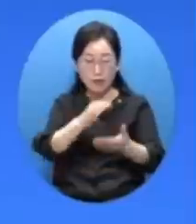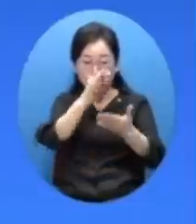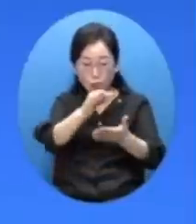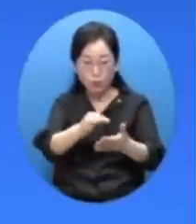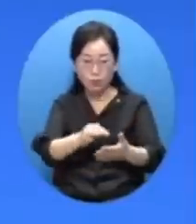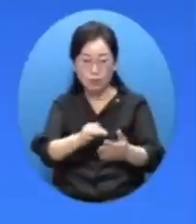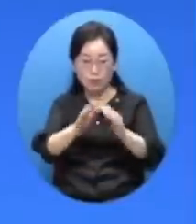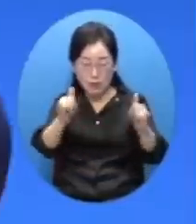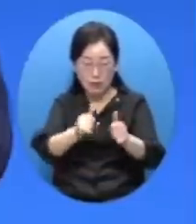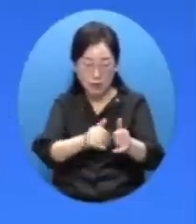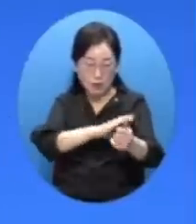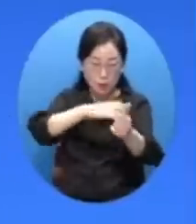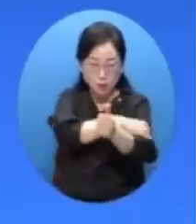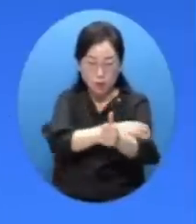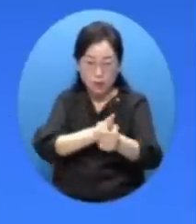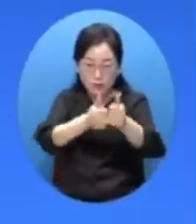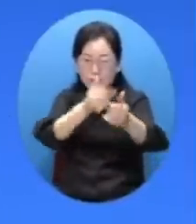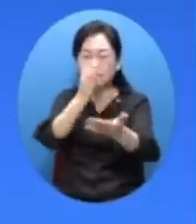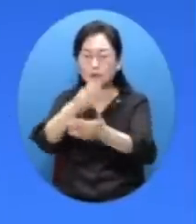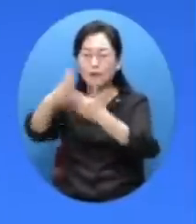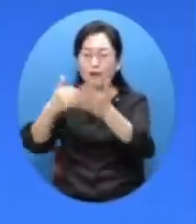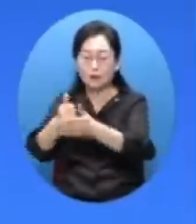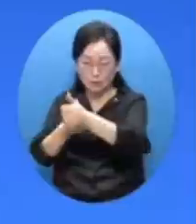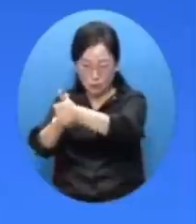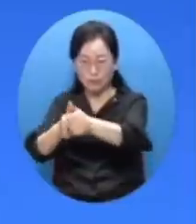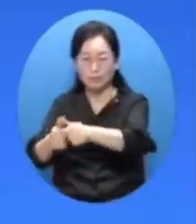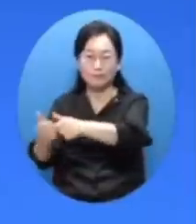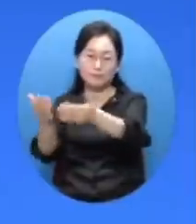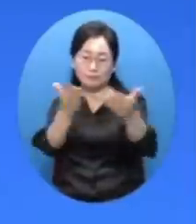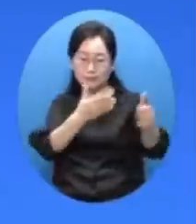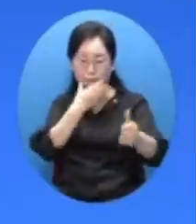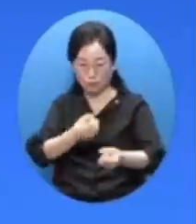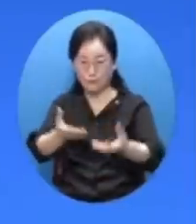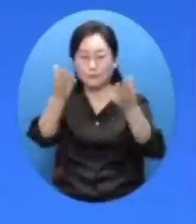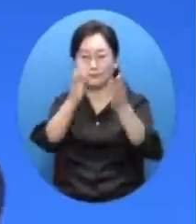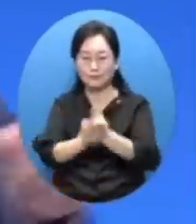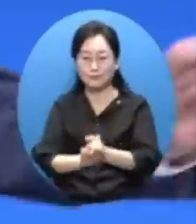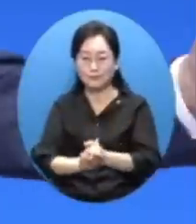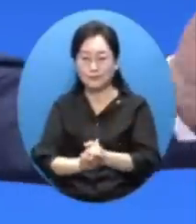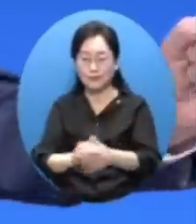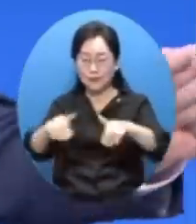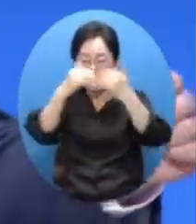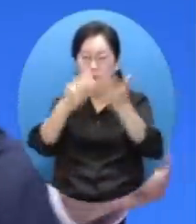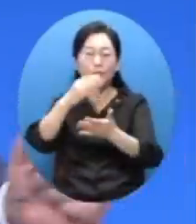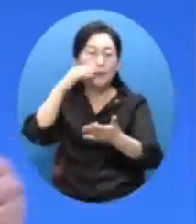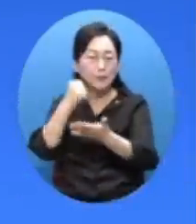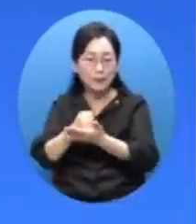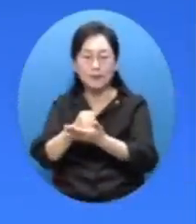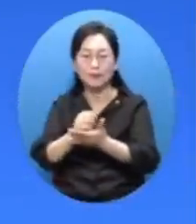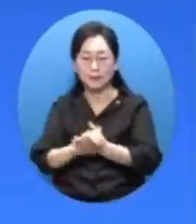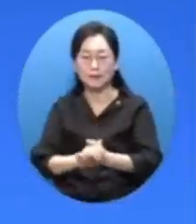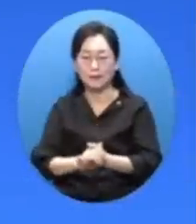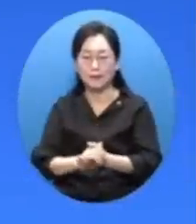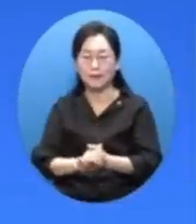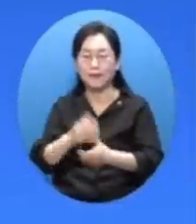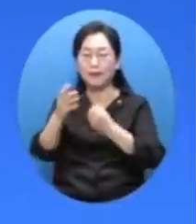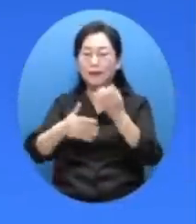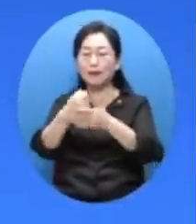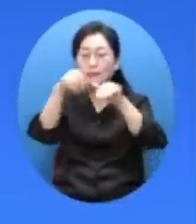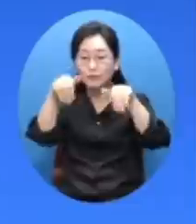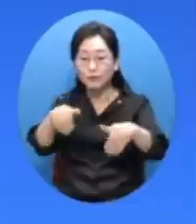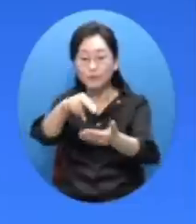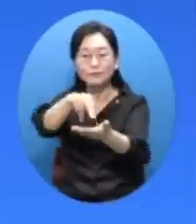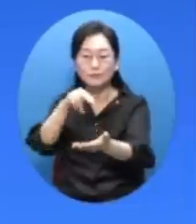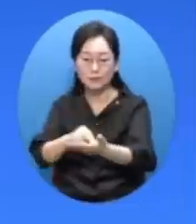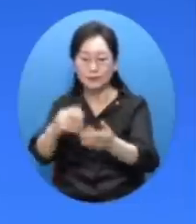권력의 종이 되지 말고 하나님의 종이 되시기를 주님으로 축원합니다. 그러면 만사가 형통한 것입니다. 우리는 하나님의 종으로